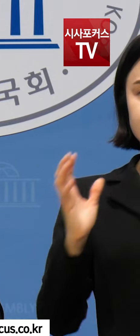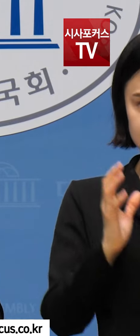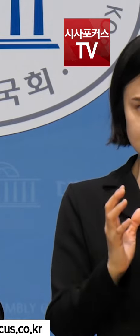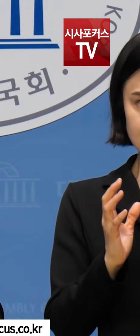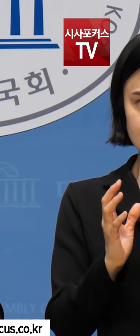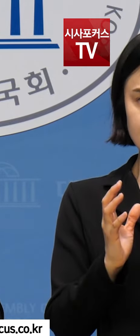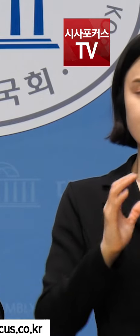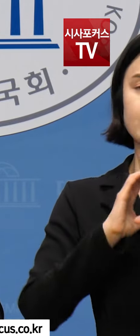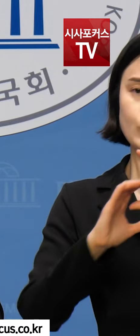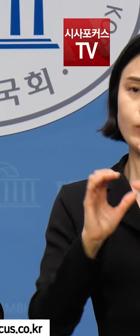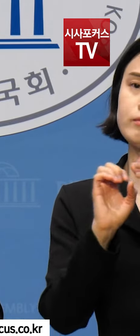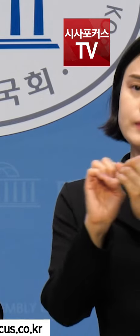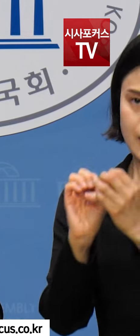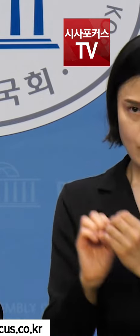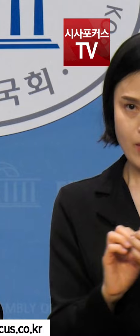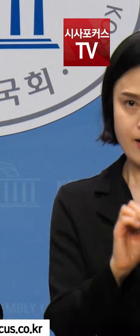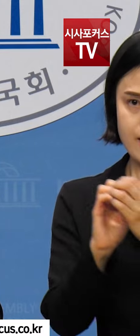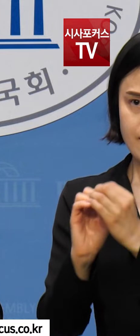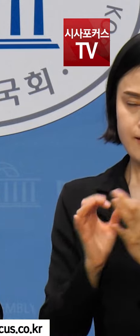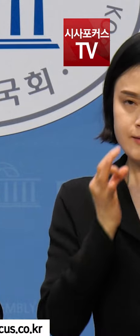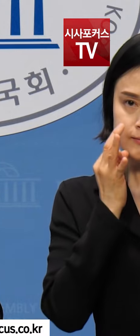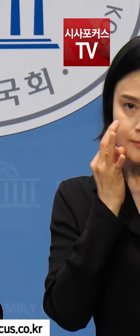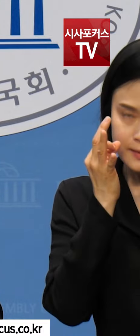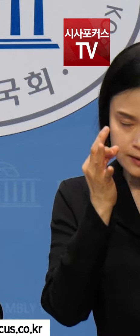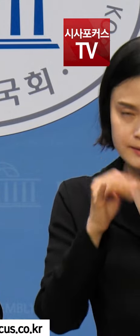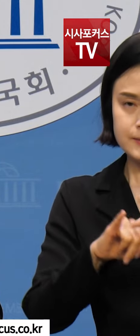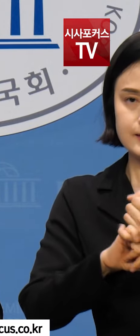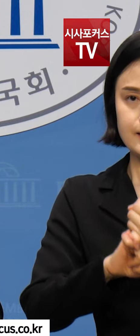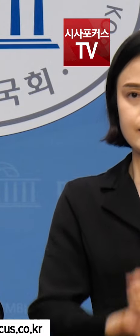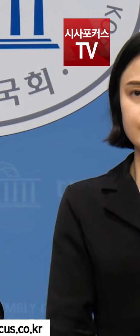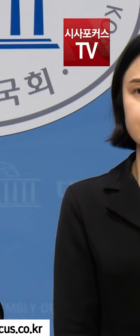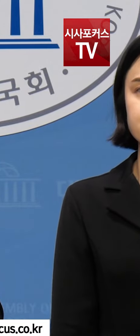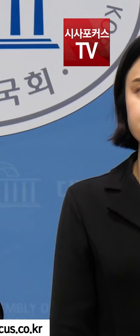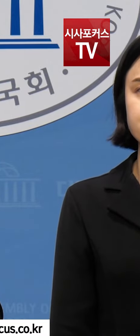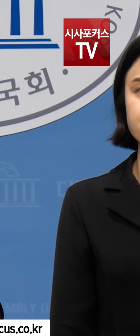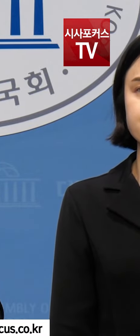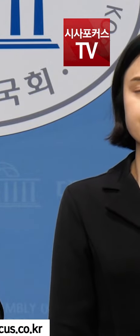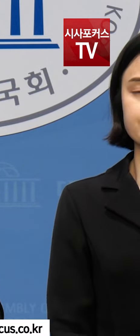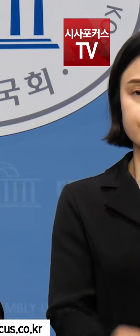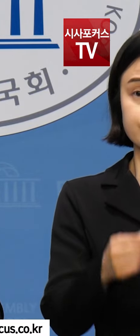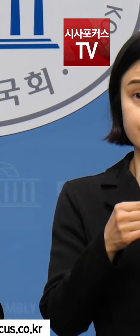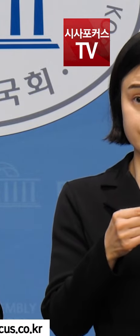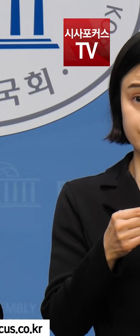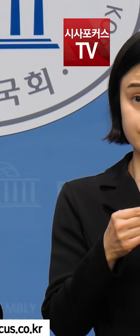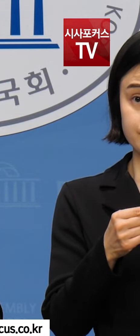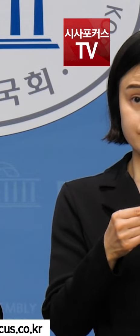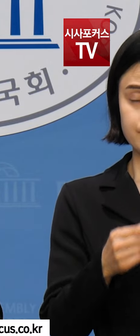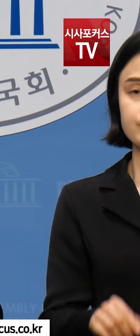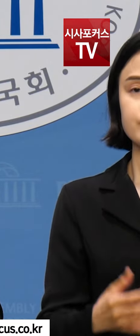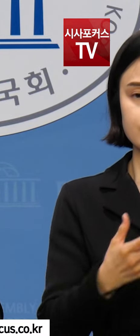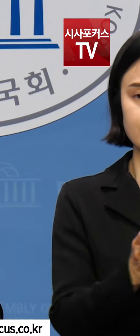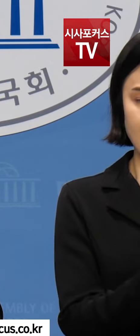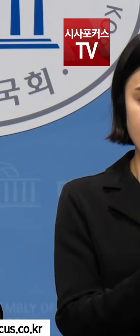등 당원들과의 소통을 공식화하겠습니다. 셋째, 원외 당협위원장들을 보다